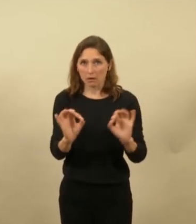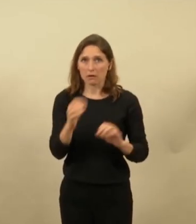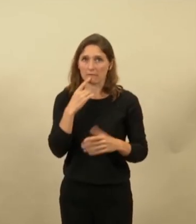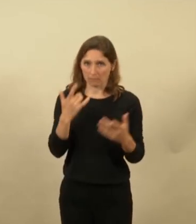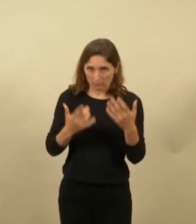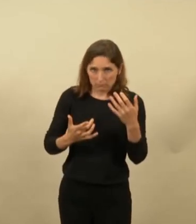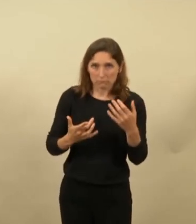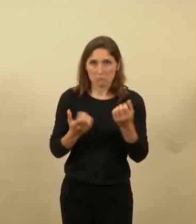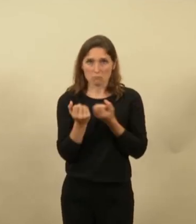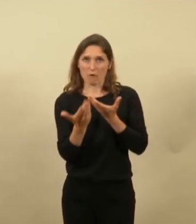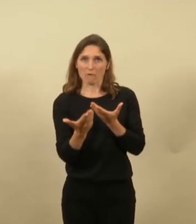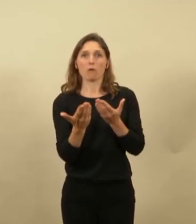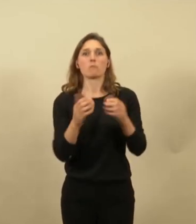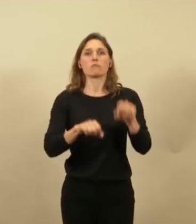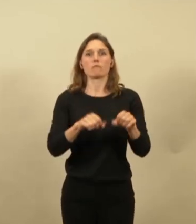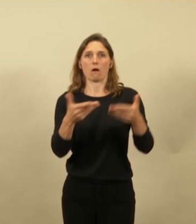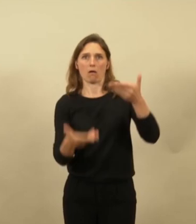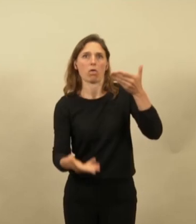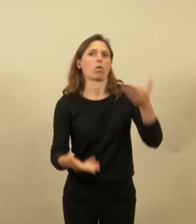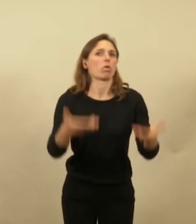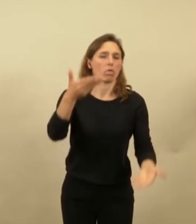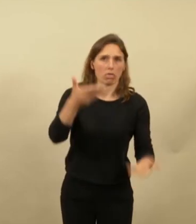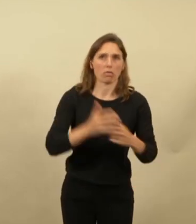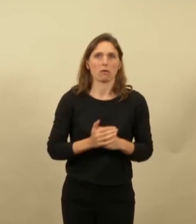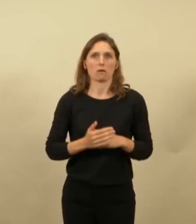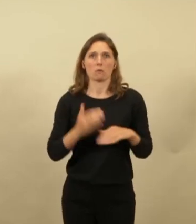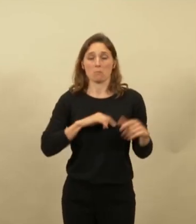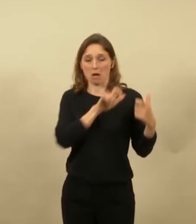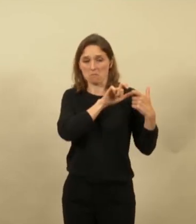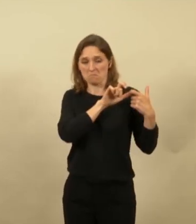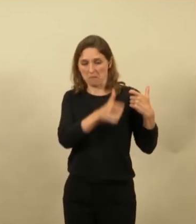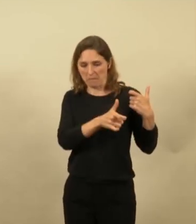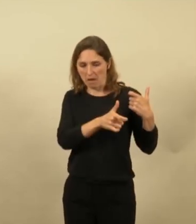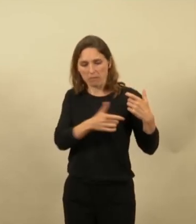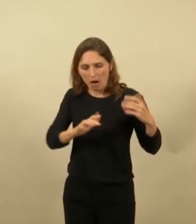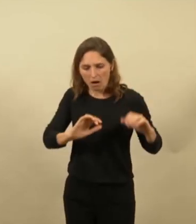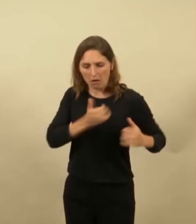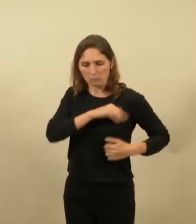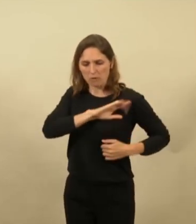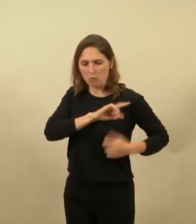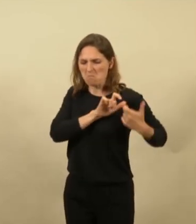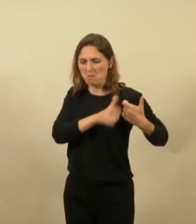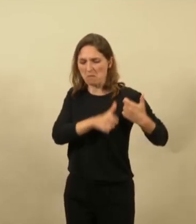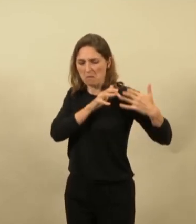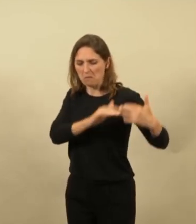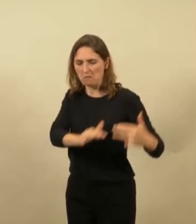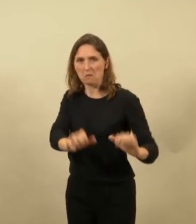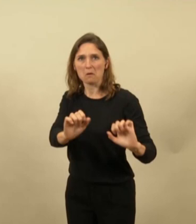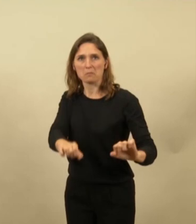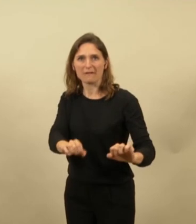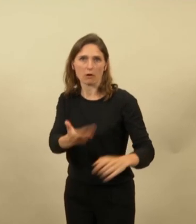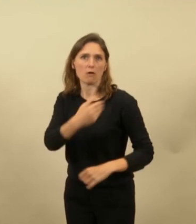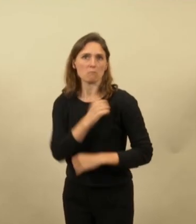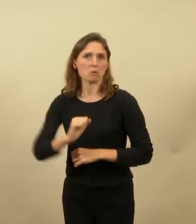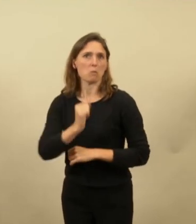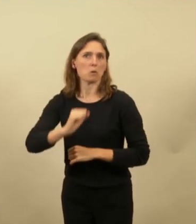déséquilibres des pouvoirs par effet de cascade la même responsabilité s'applique aux autres représentants